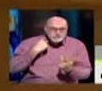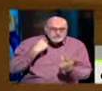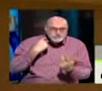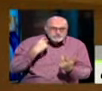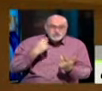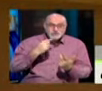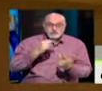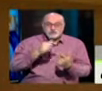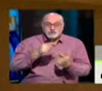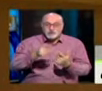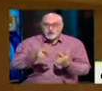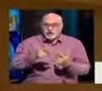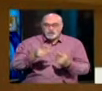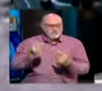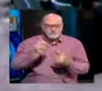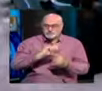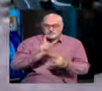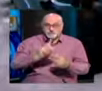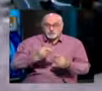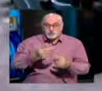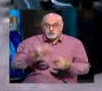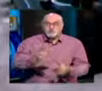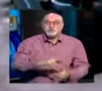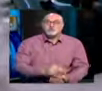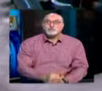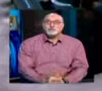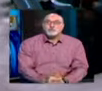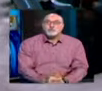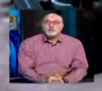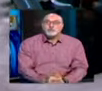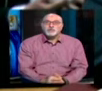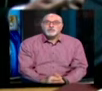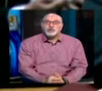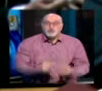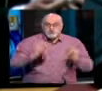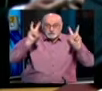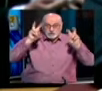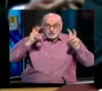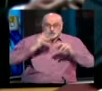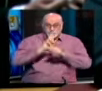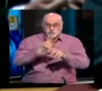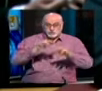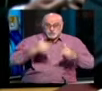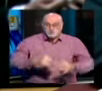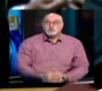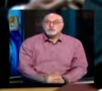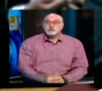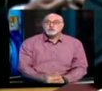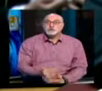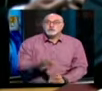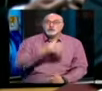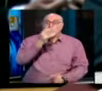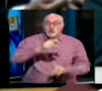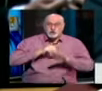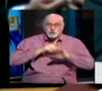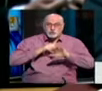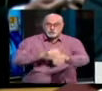رجعة، تؤكد الجزائر. يأتي اجتماعنا هذا والعدوان على الشعب